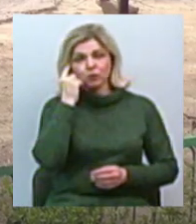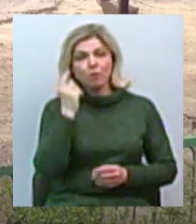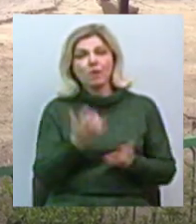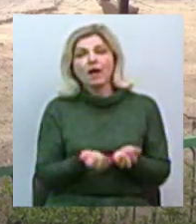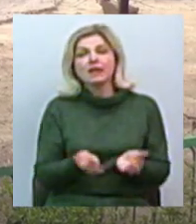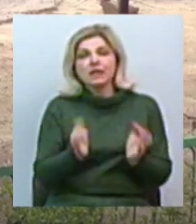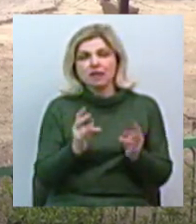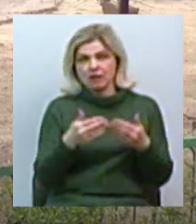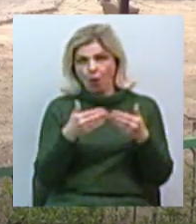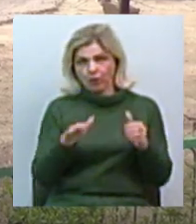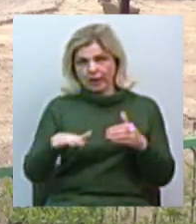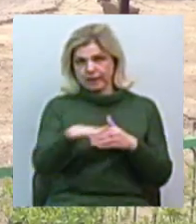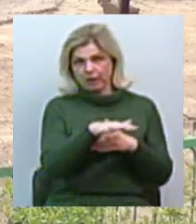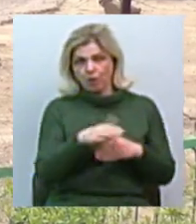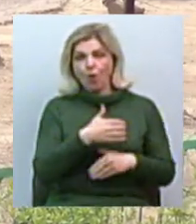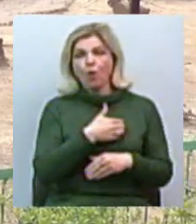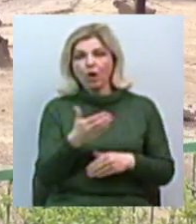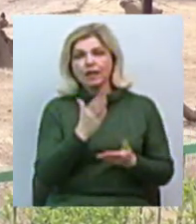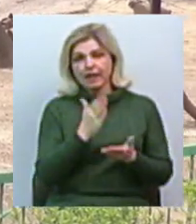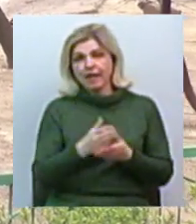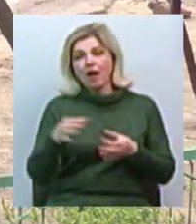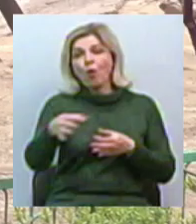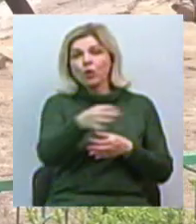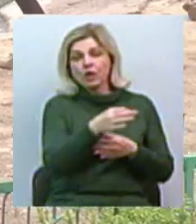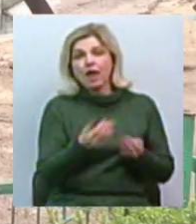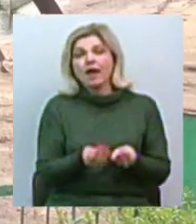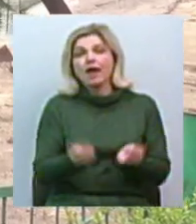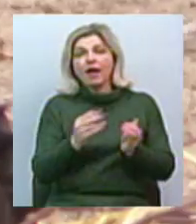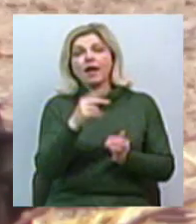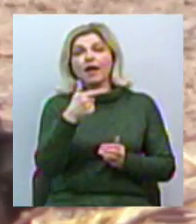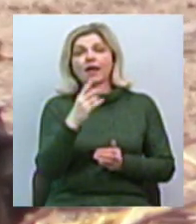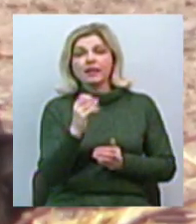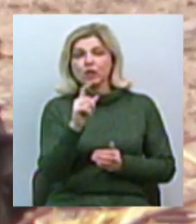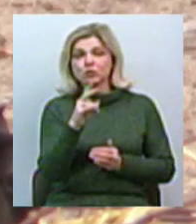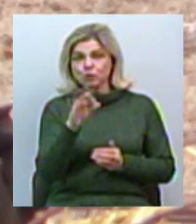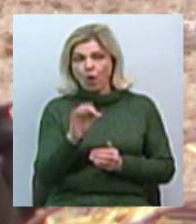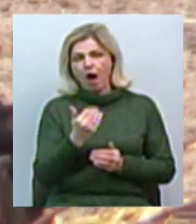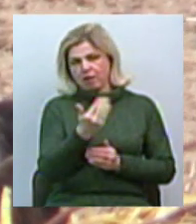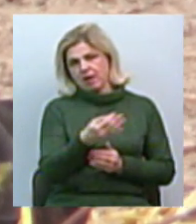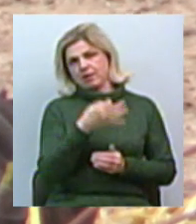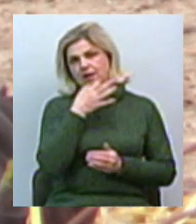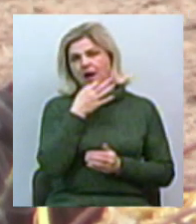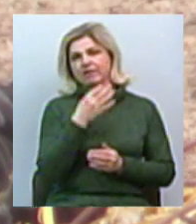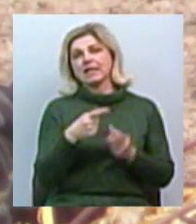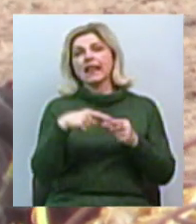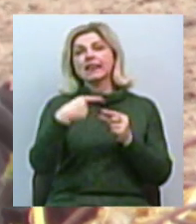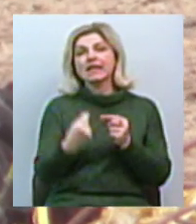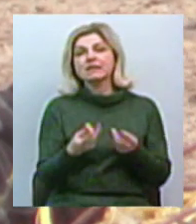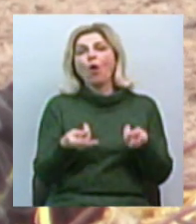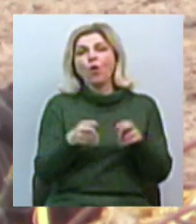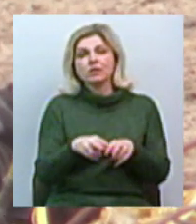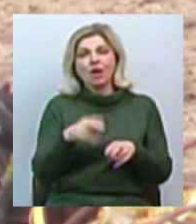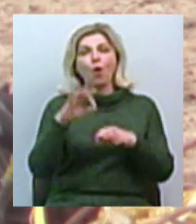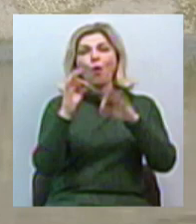Самка чомусь надумала гніздитися на відкритій території, хоча є на острівцях гнізда, гніздові будиночки. Їй сподобалися залишки листя, які ми залишали ще